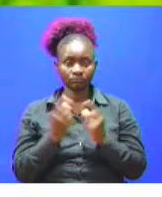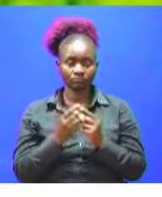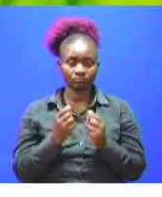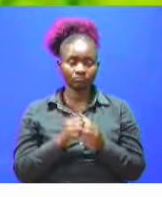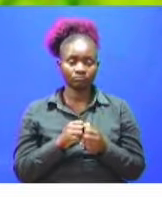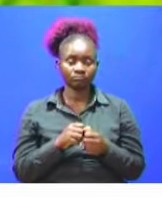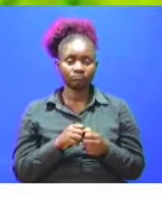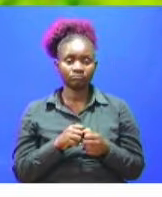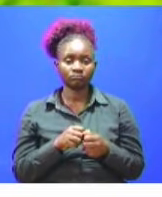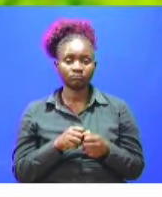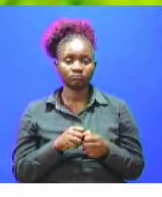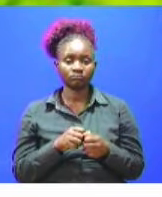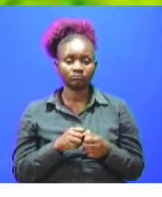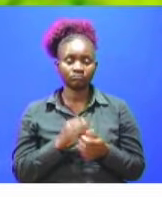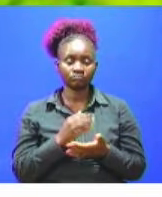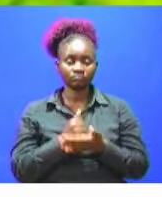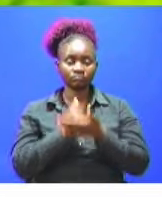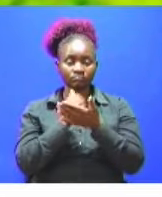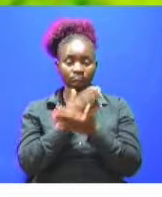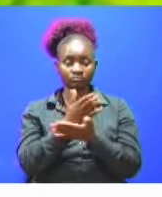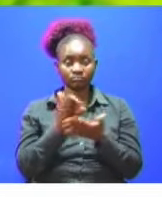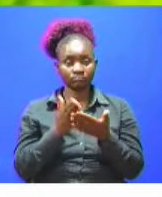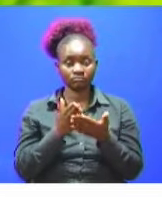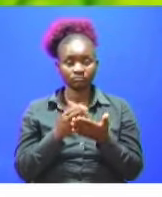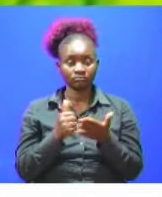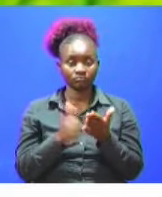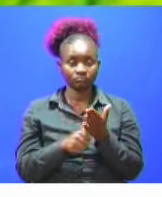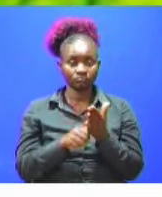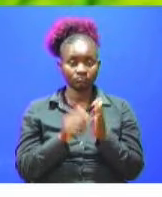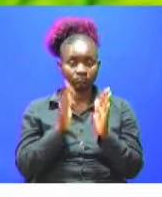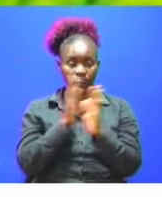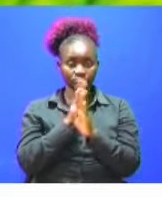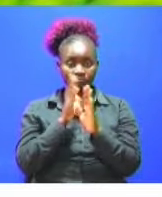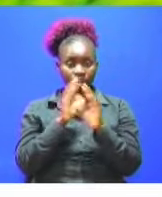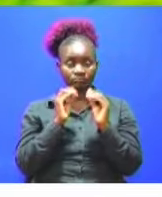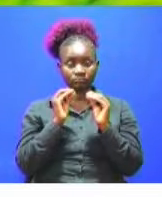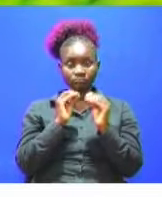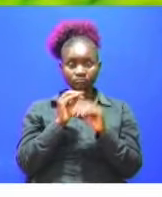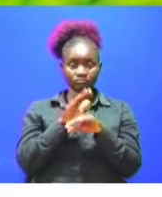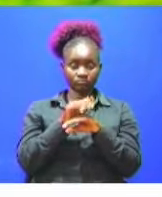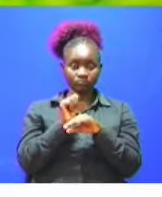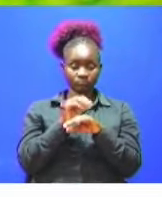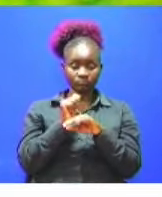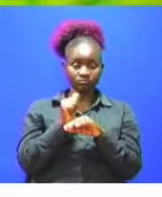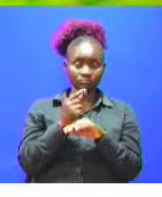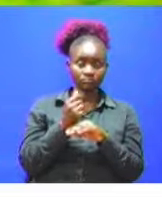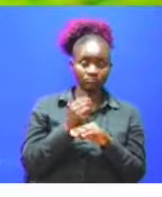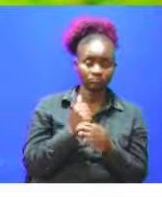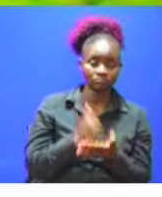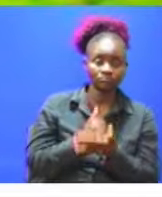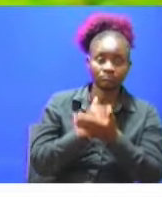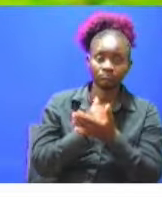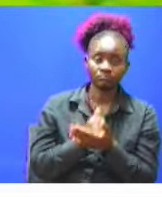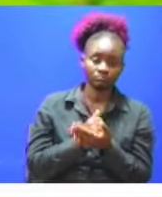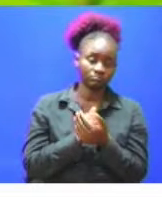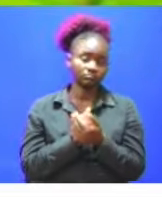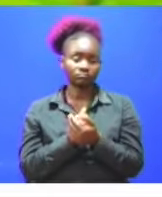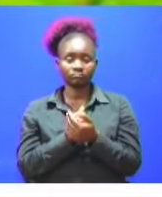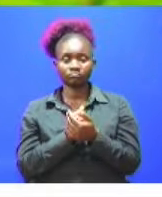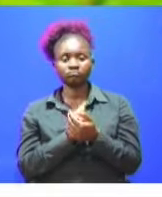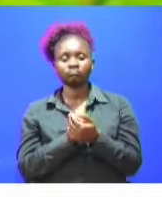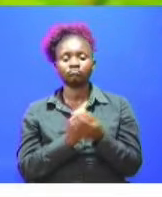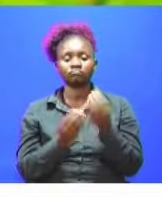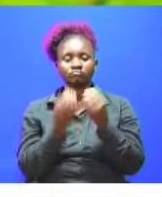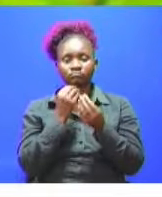so that bali ari ko bakonya gendeke turi gusabukende igogo konyu ko igwe liyogo kera wasi bwa ko nere kwa igwe